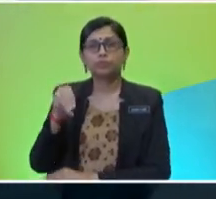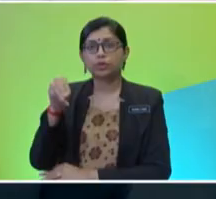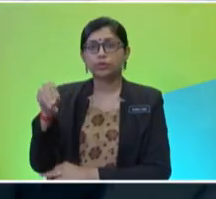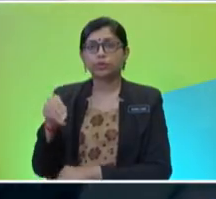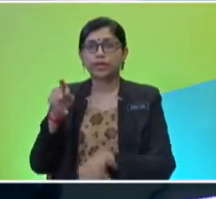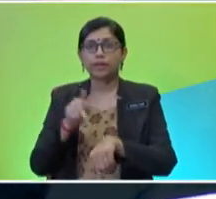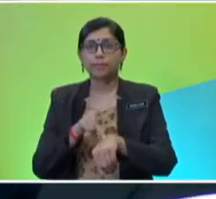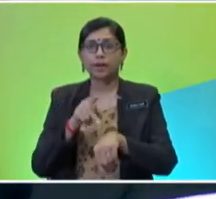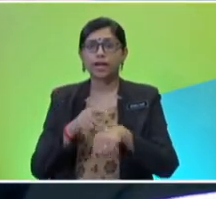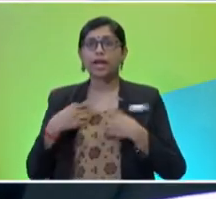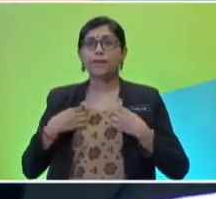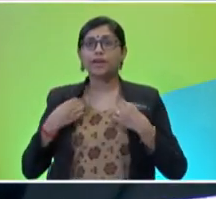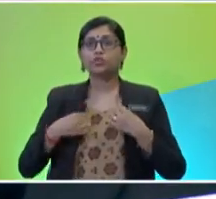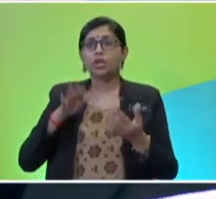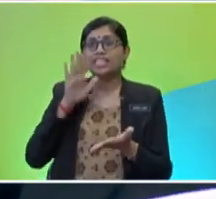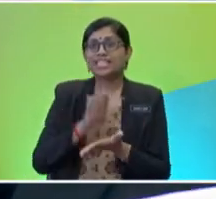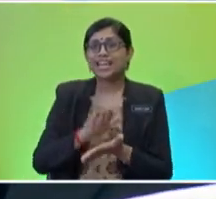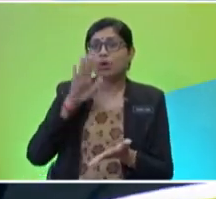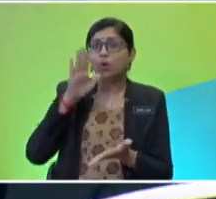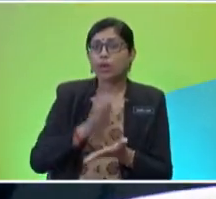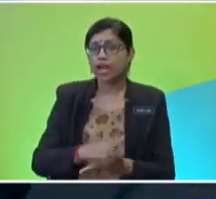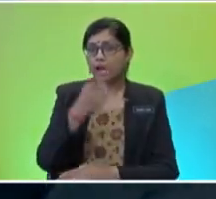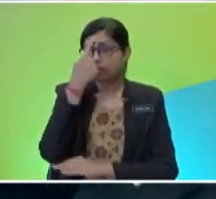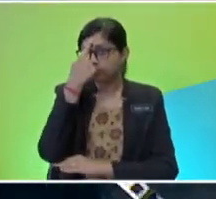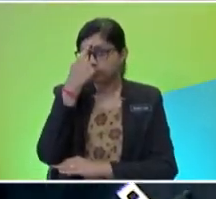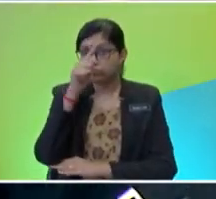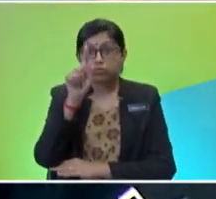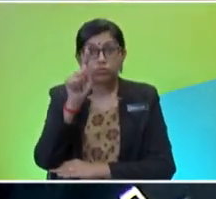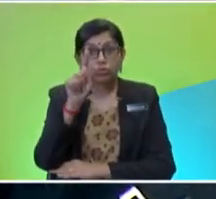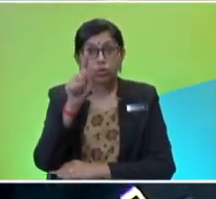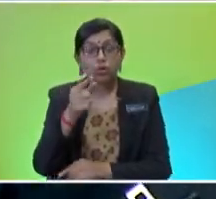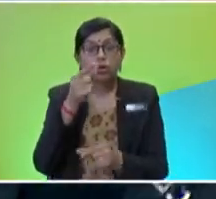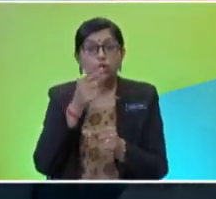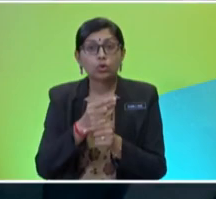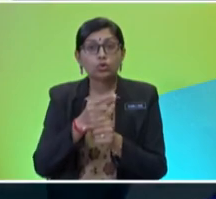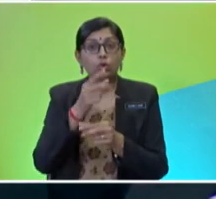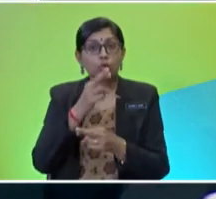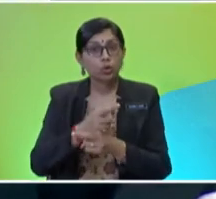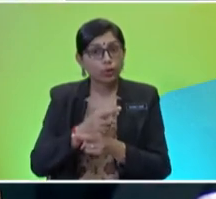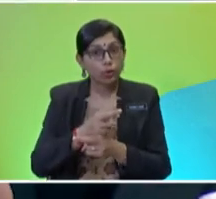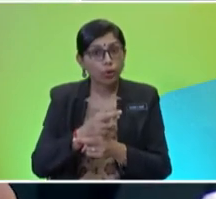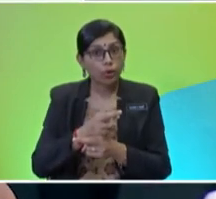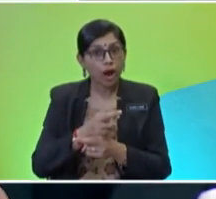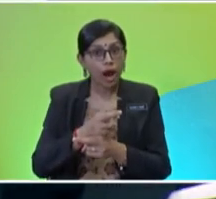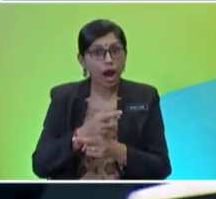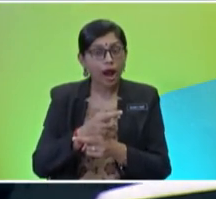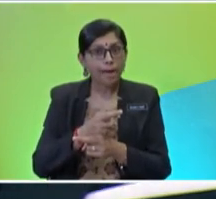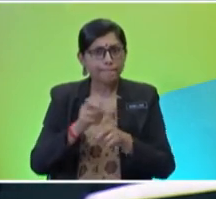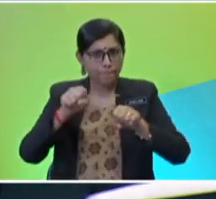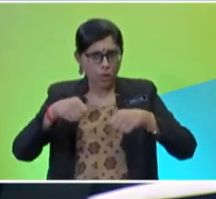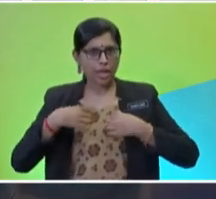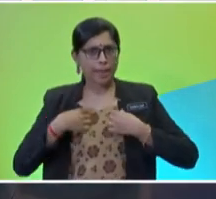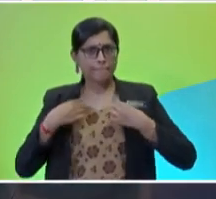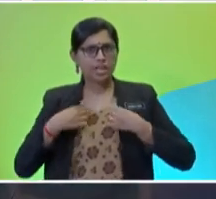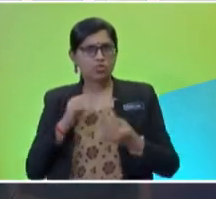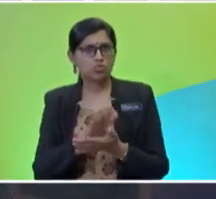pakai pakaian sekolah cikgu, dia pakai baju seragam. Apa waktu membuat gotong royong cikgu? Ya, boleh ke kita pakai baju